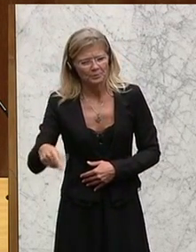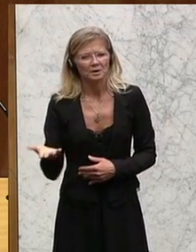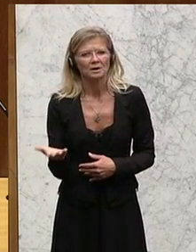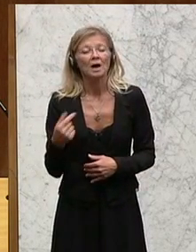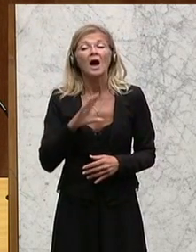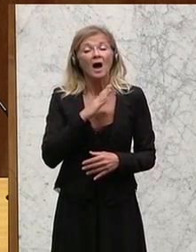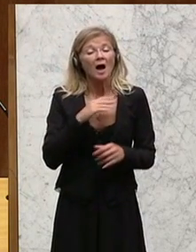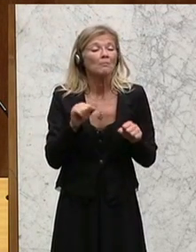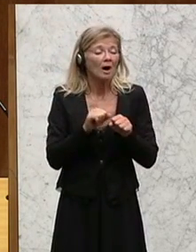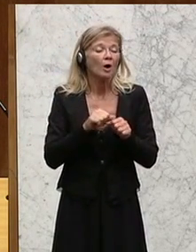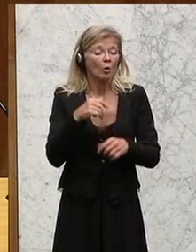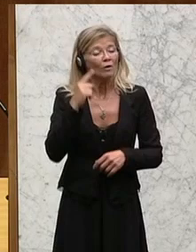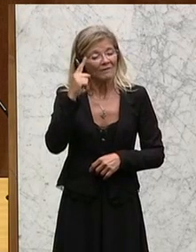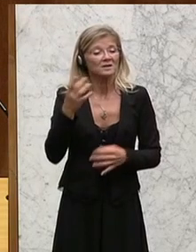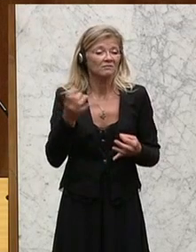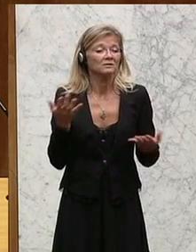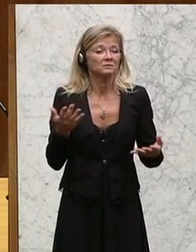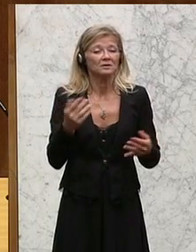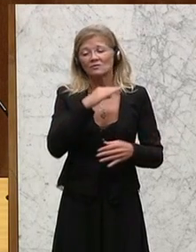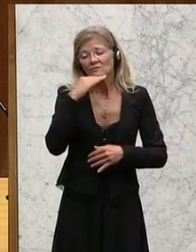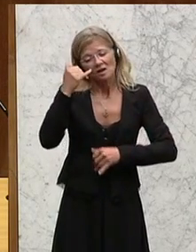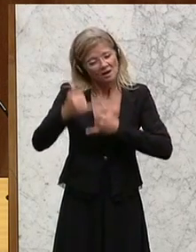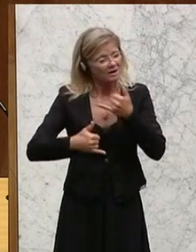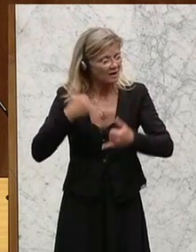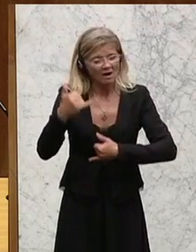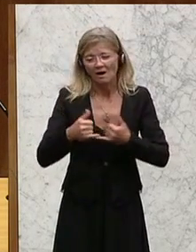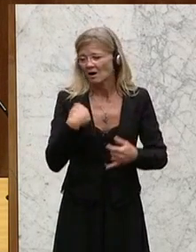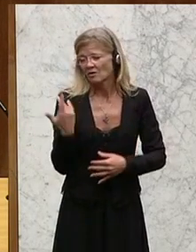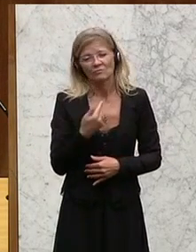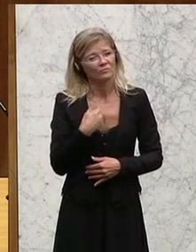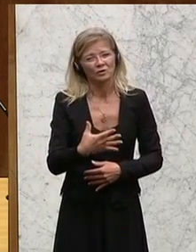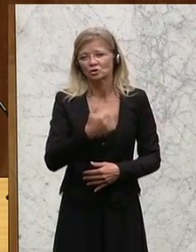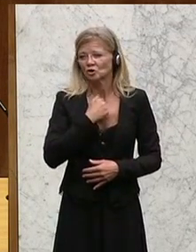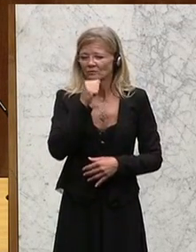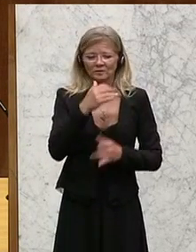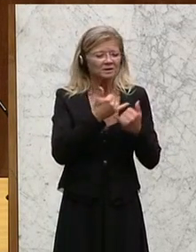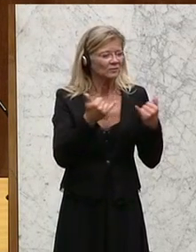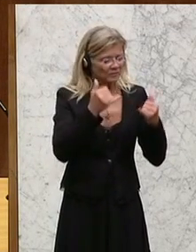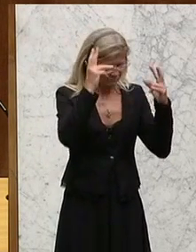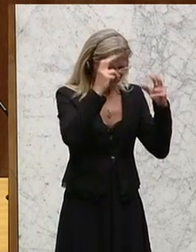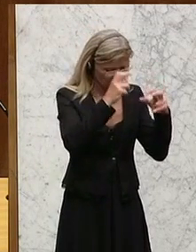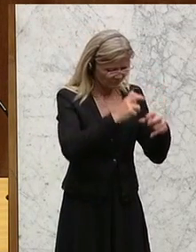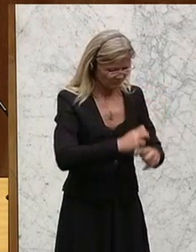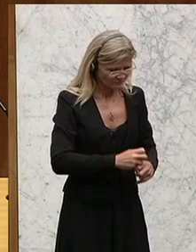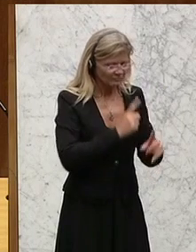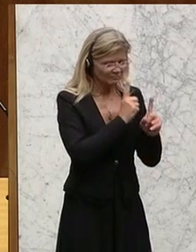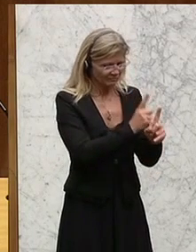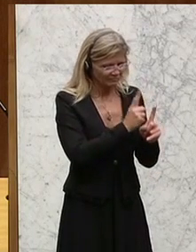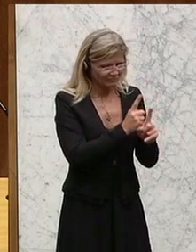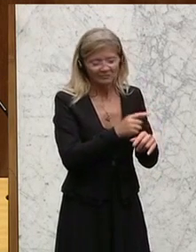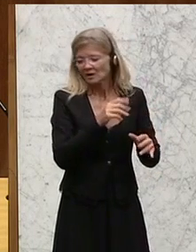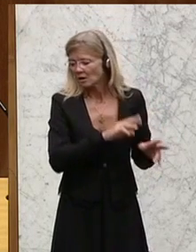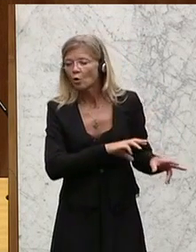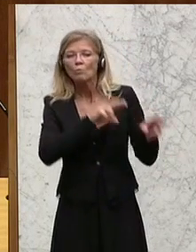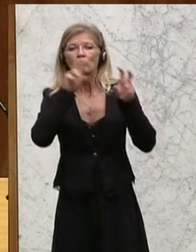Jahren es nicht schaffen, von der Gruppe der Innovation Follower in die Gruppe der Innovation Leader zu kommen.